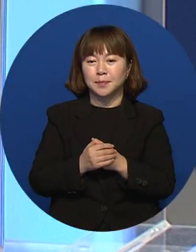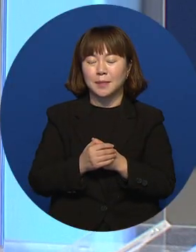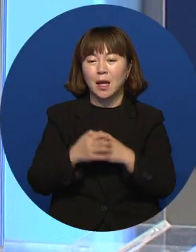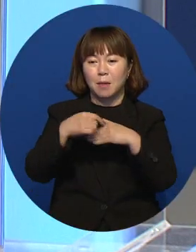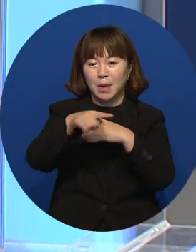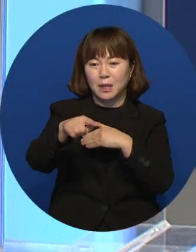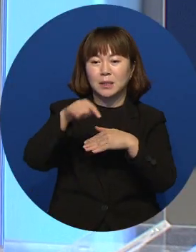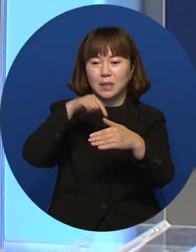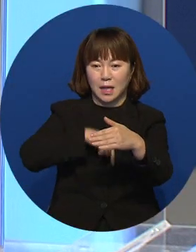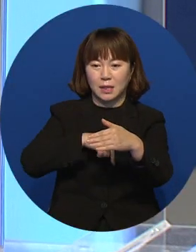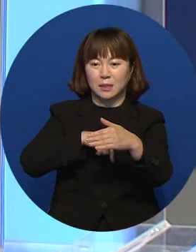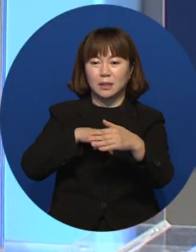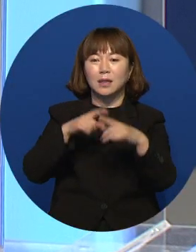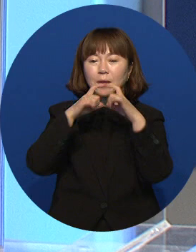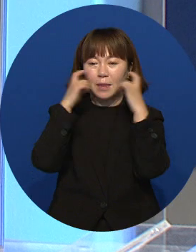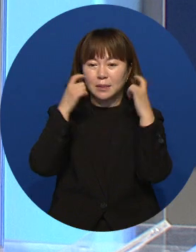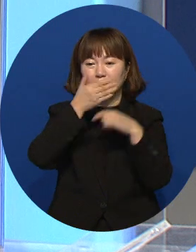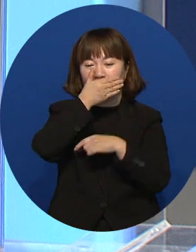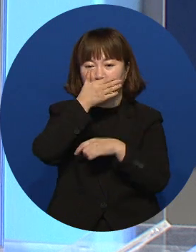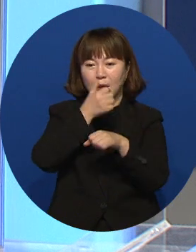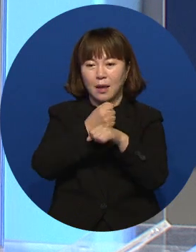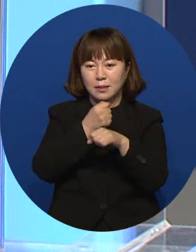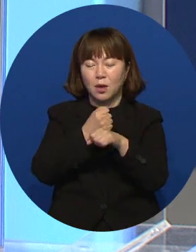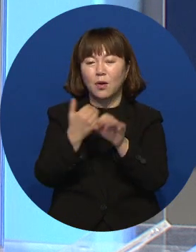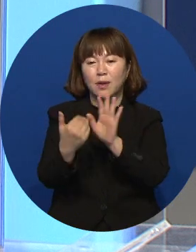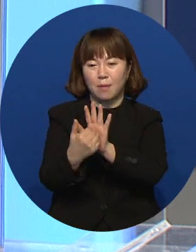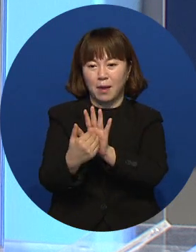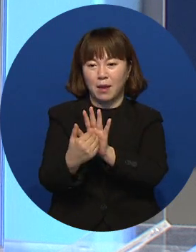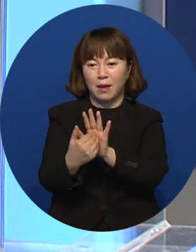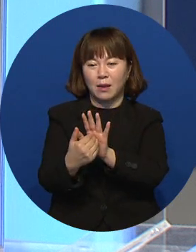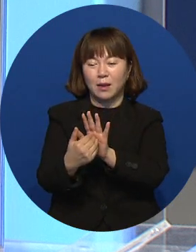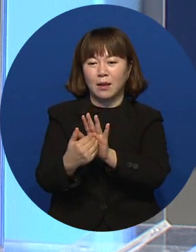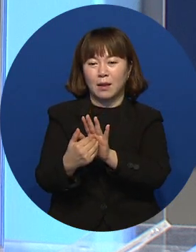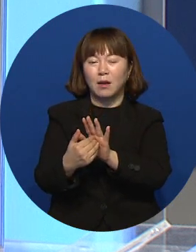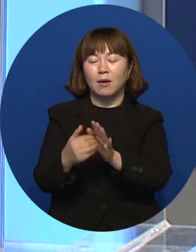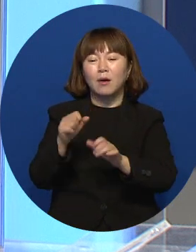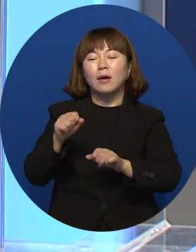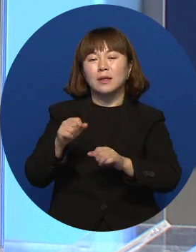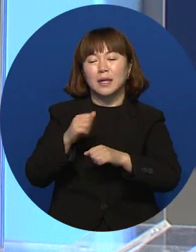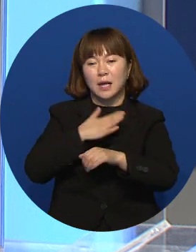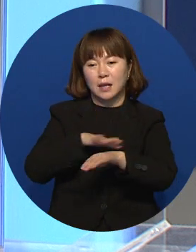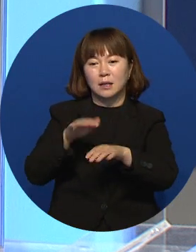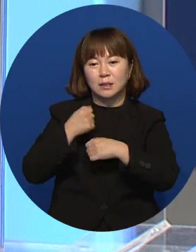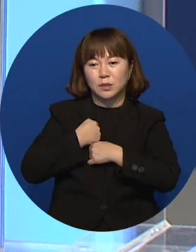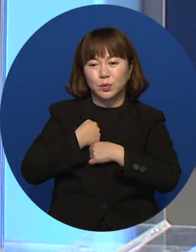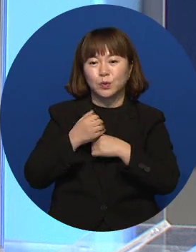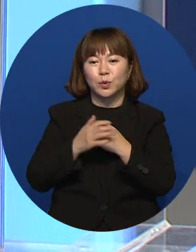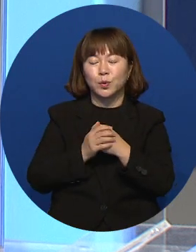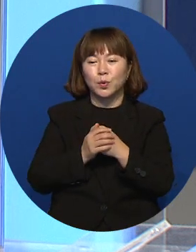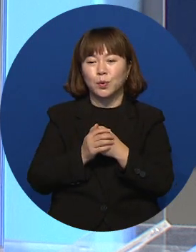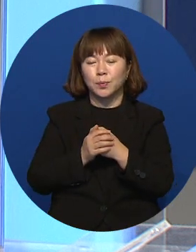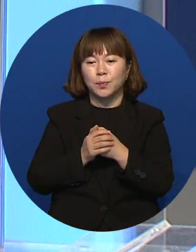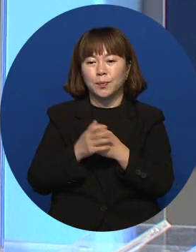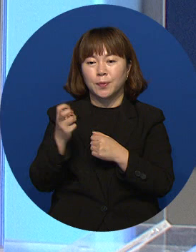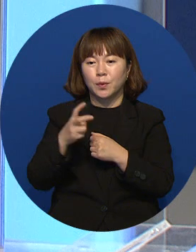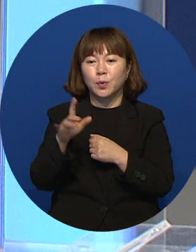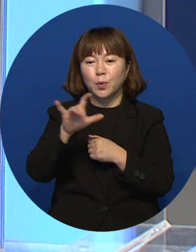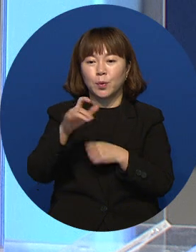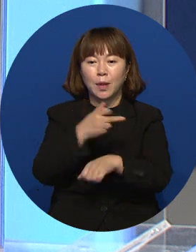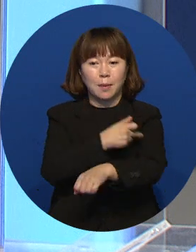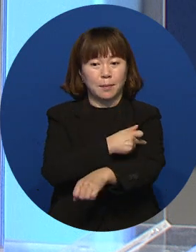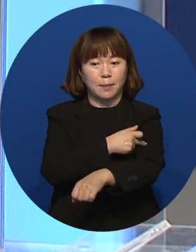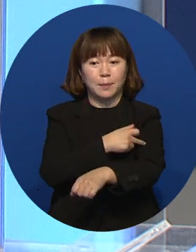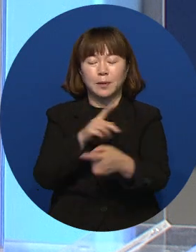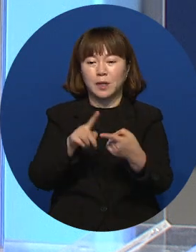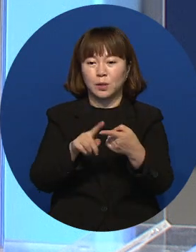쓰셔서 예방을 해 주시고요 그렇게 또 예방접종도 좀 아까 말씀 드렸는데 계속 늘어나야 됩니다 좀비 접종 마신